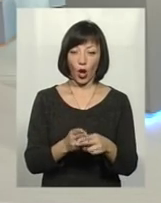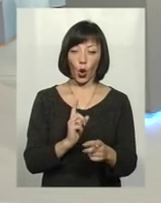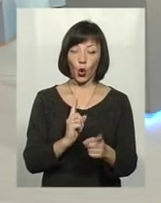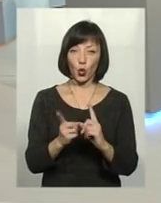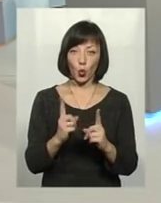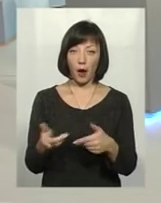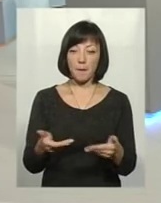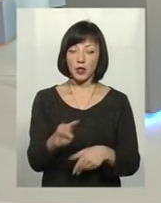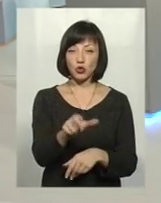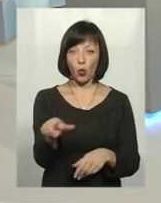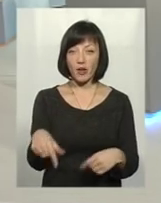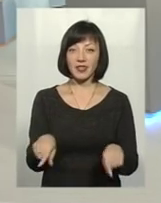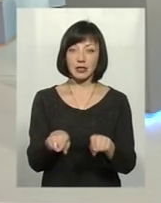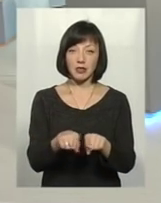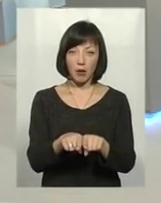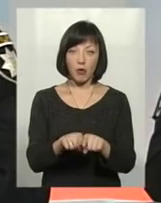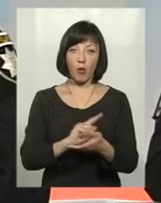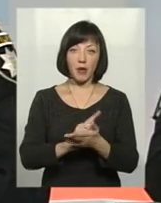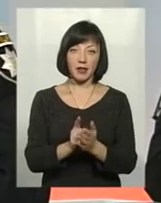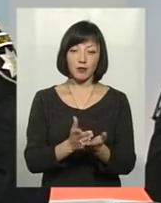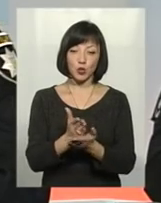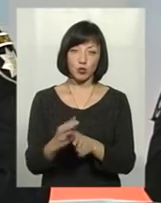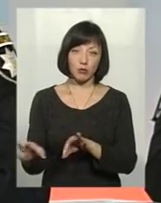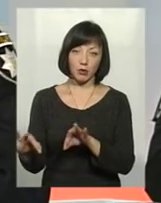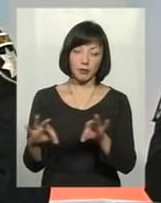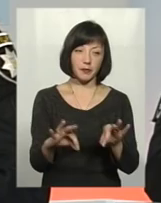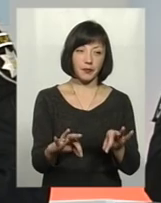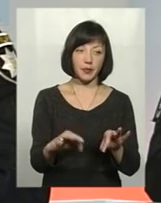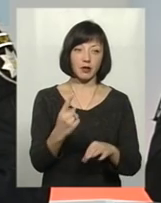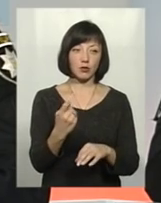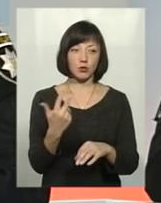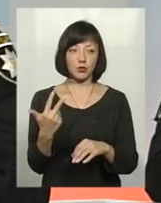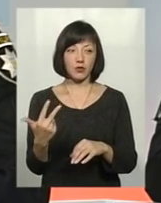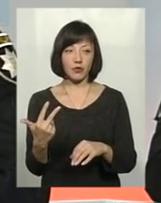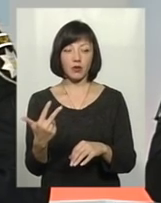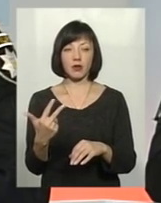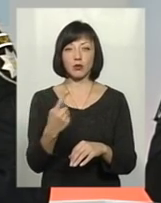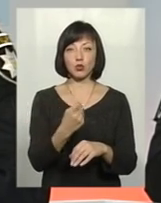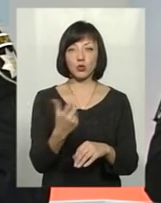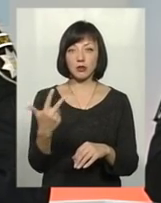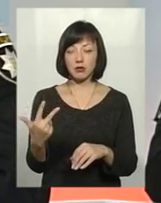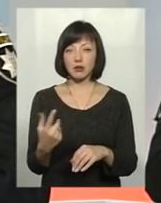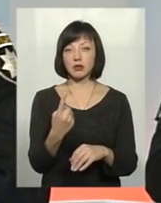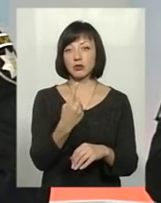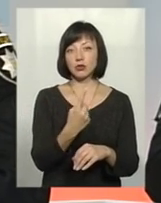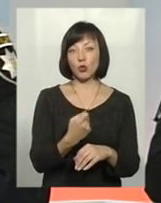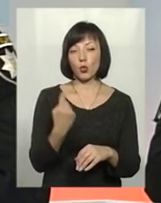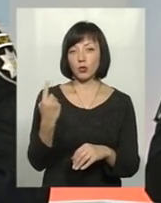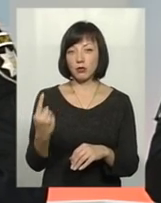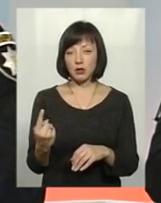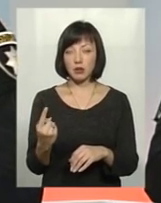руху пішоходів, а так само оперативних служб. Тобто це в нас йде поліція, пожежна охорона